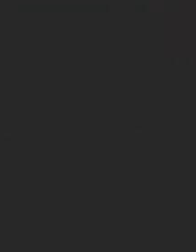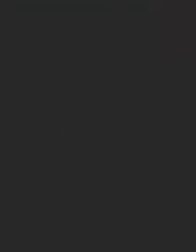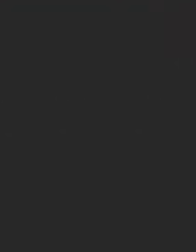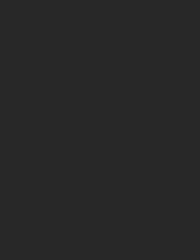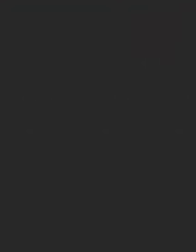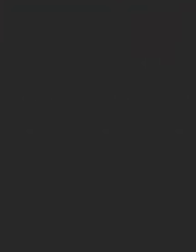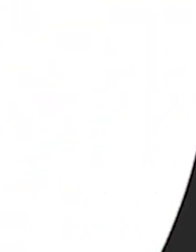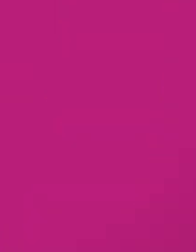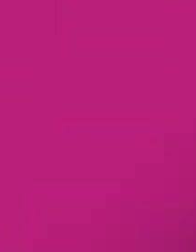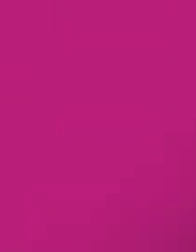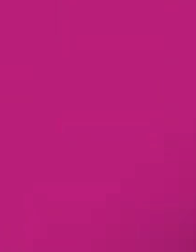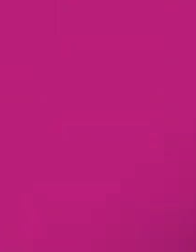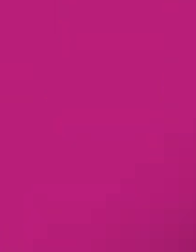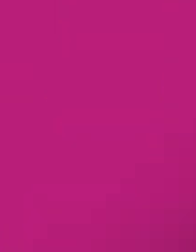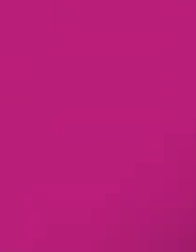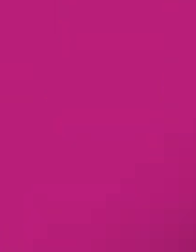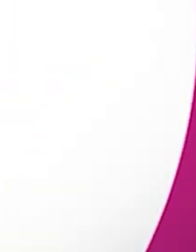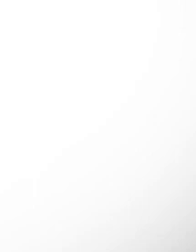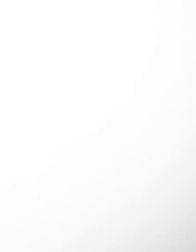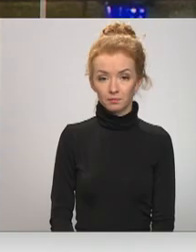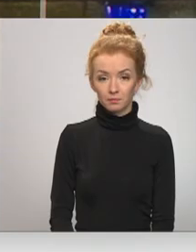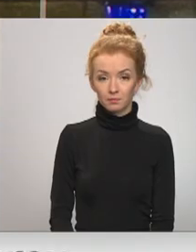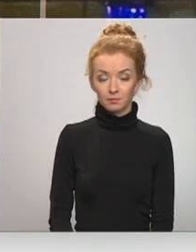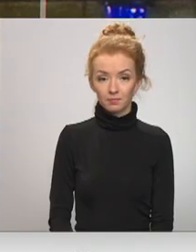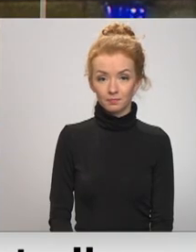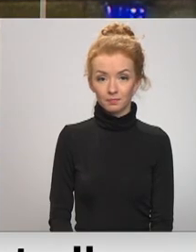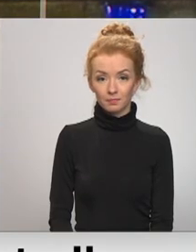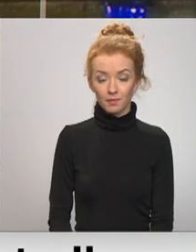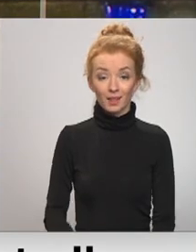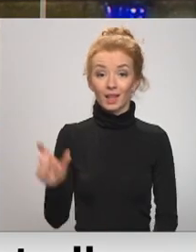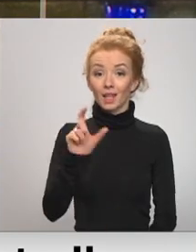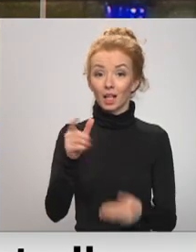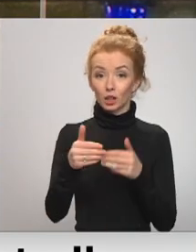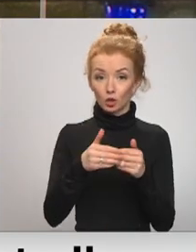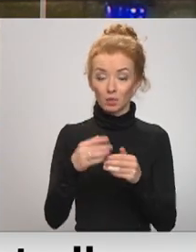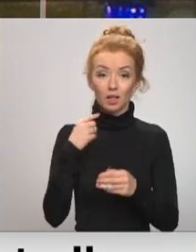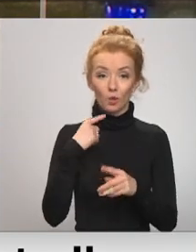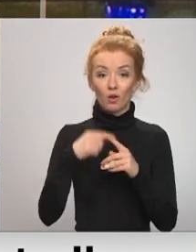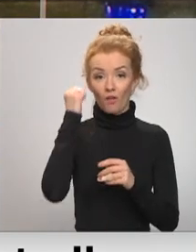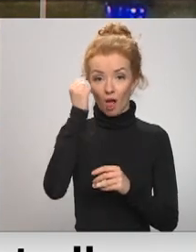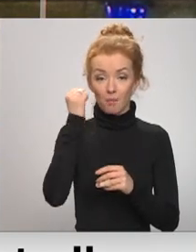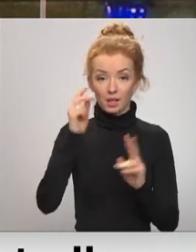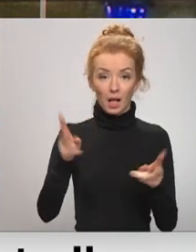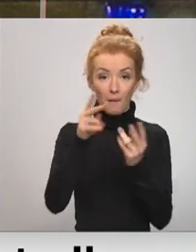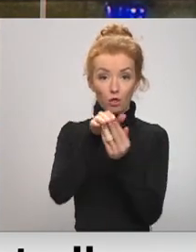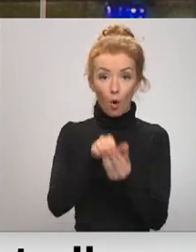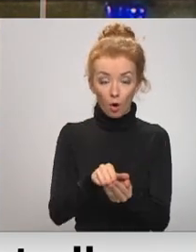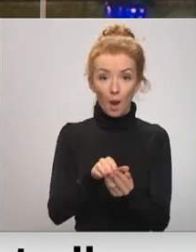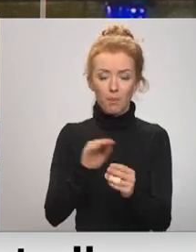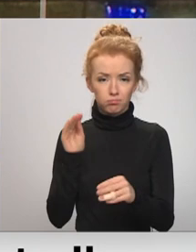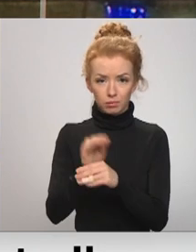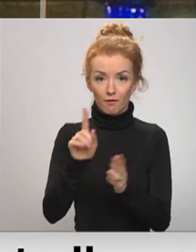Re, viss ēters ir te! Iespējams, jau drīzumā Rīgas un Valmieras krematorijām pievienosies vēl